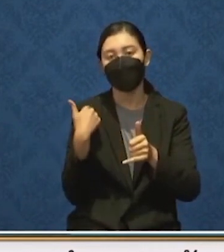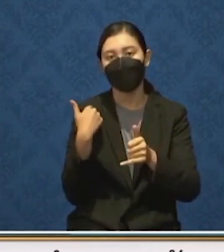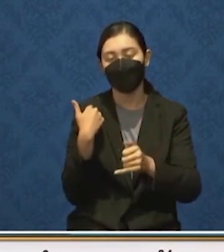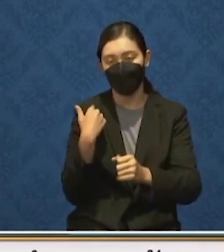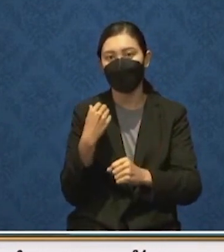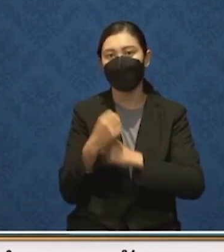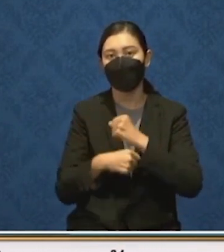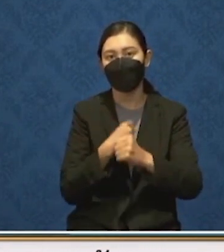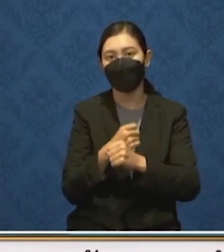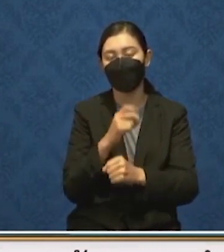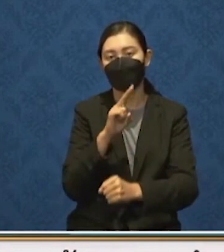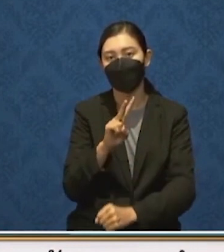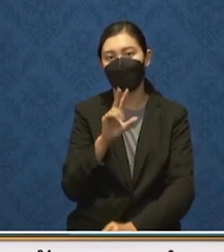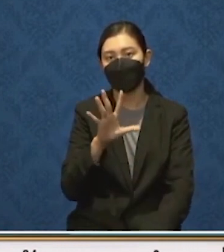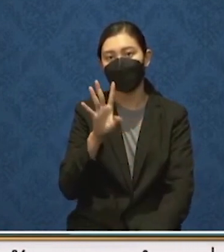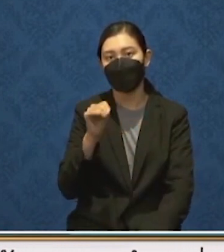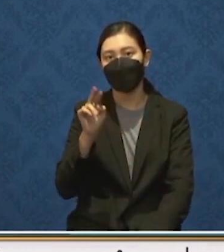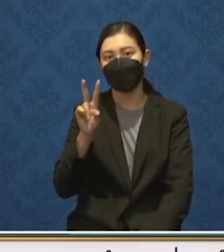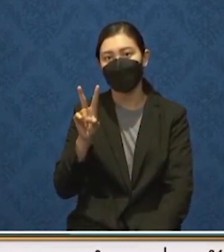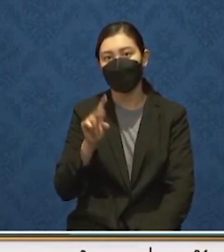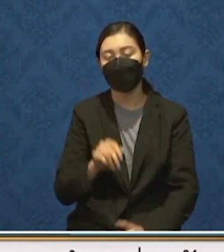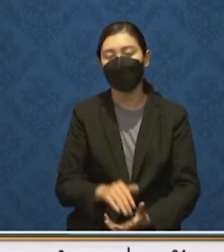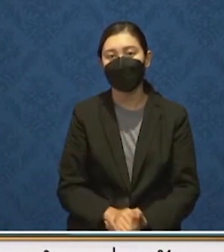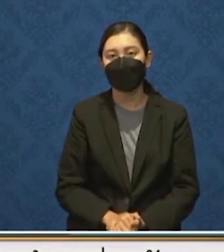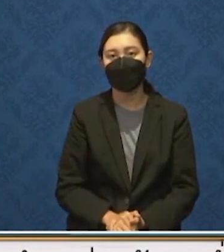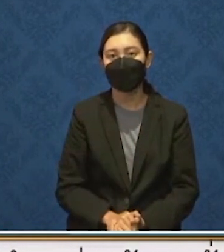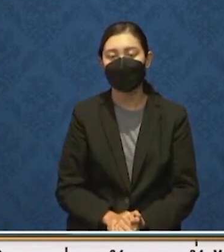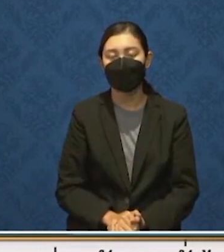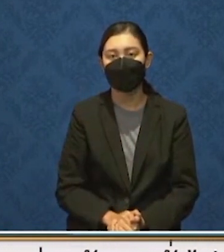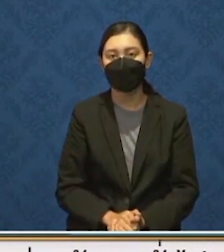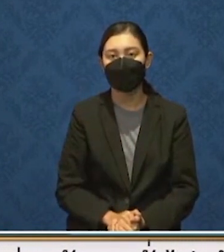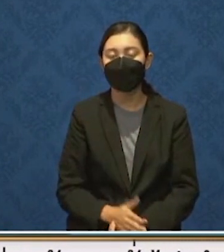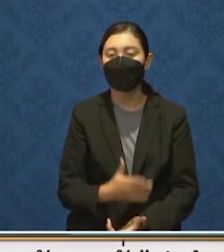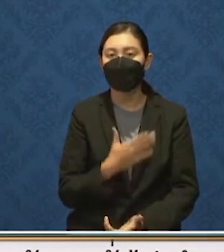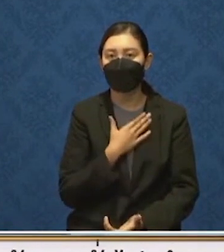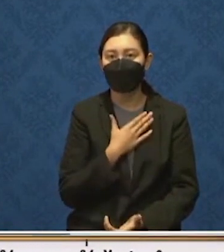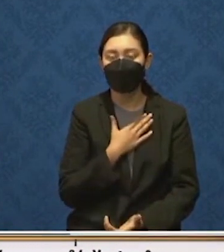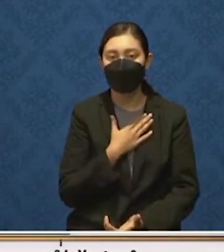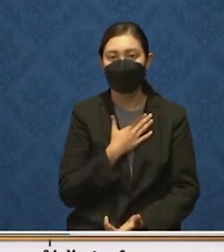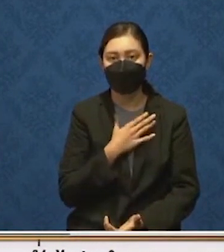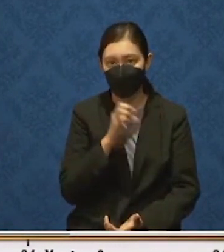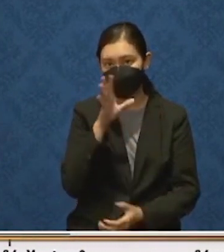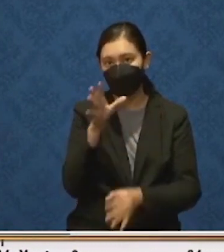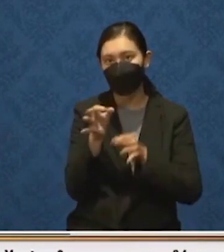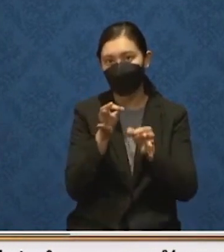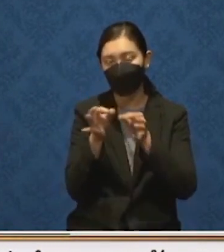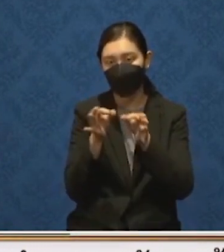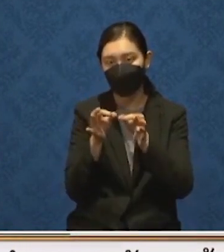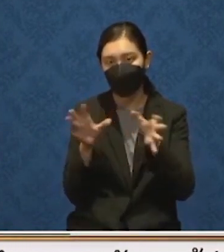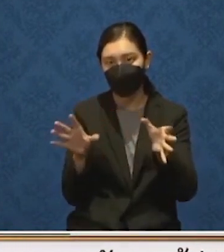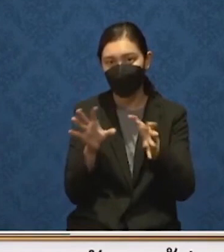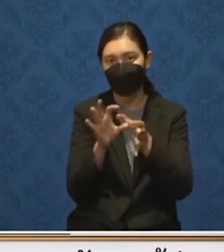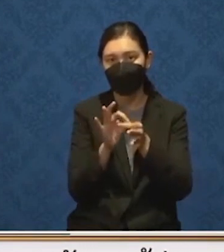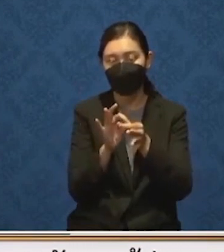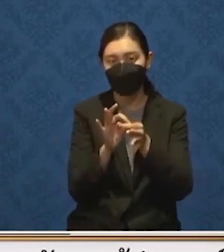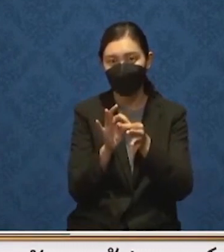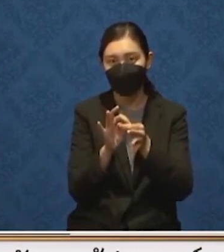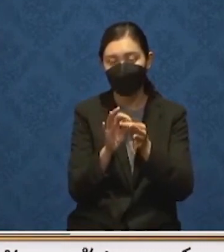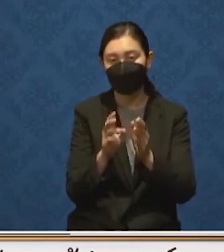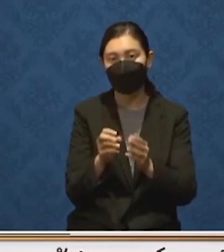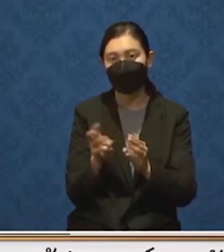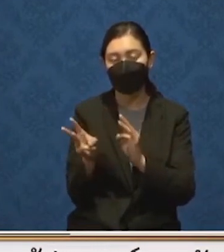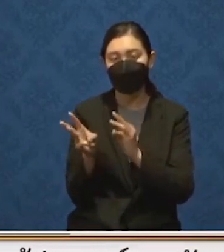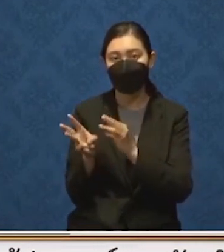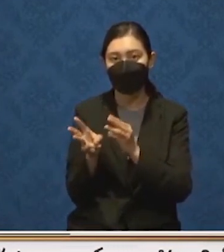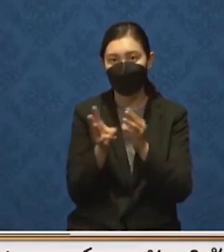2542เพะฉะนั้ผมตองเรีนว่าในเรื่องการเหือนการของหนวยงานของศรม